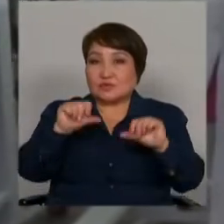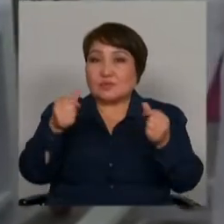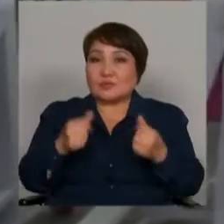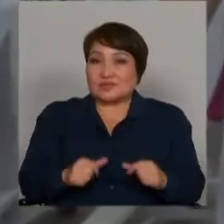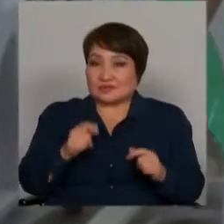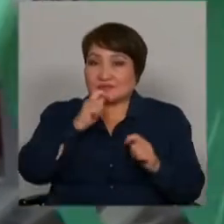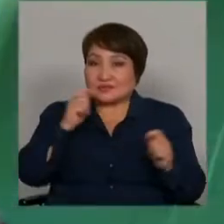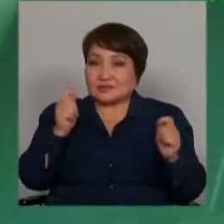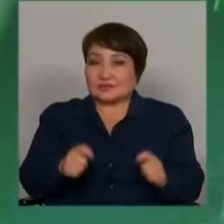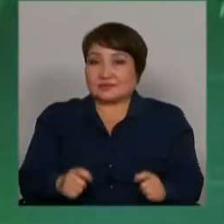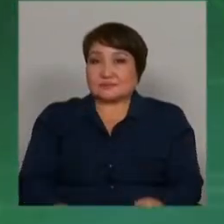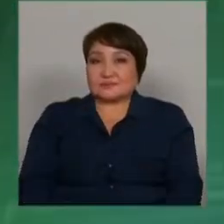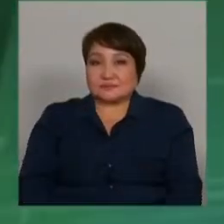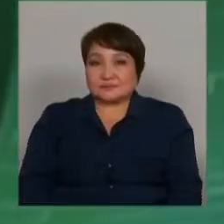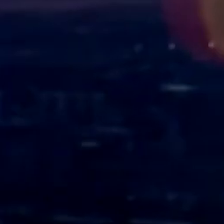соң.